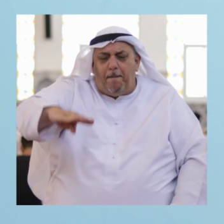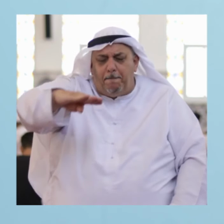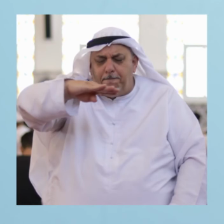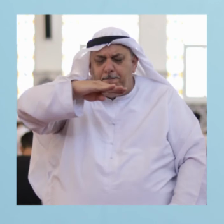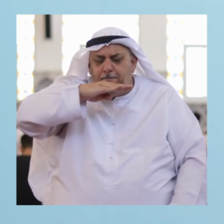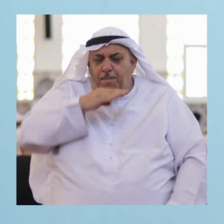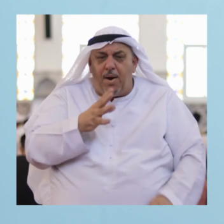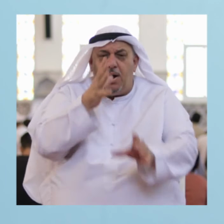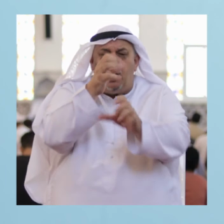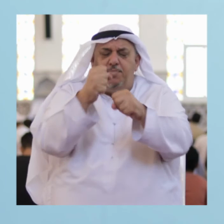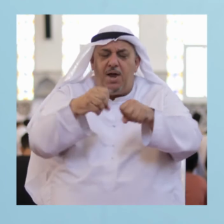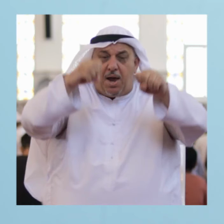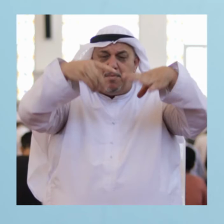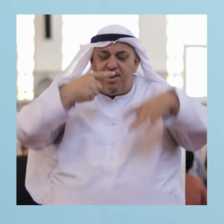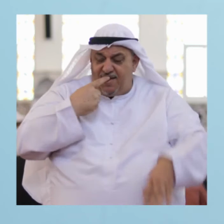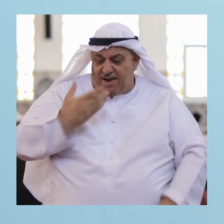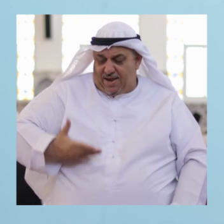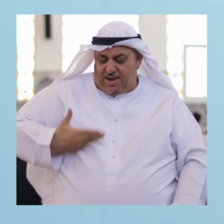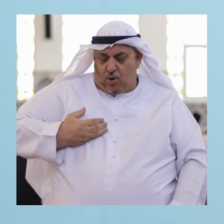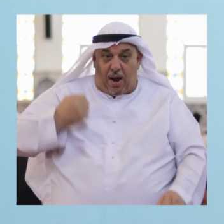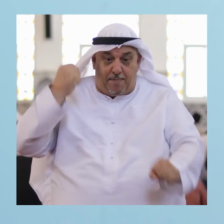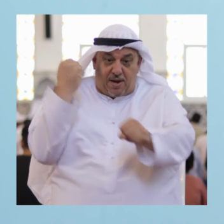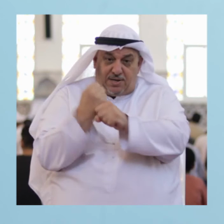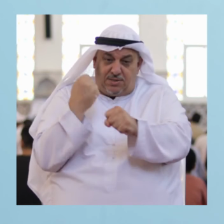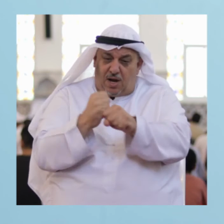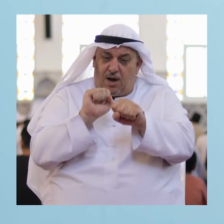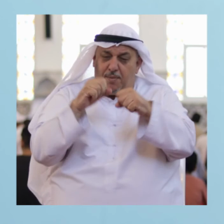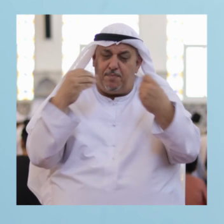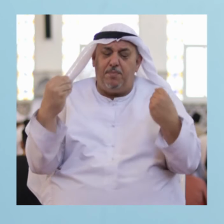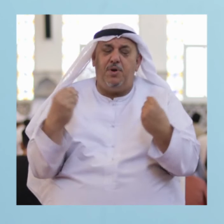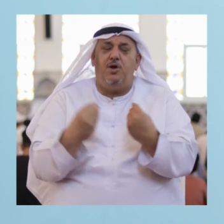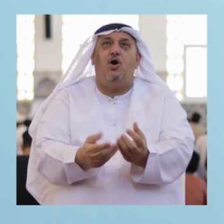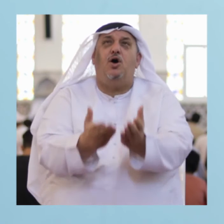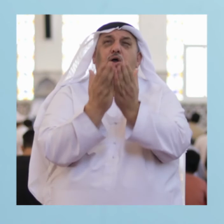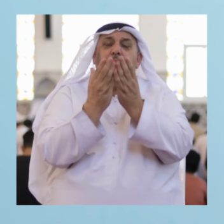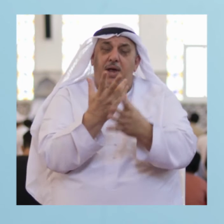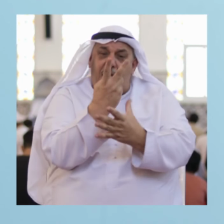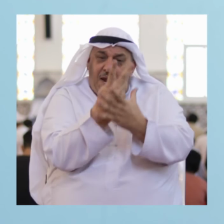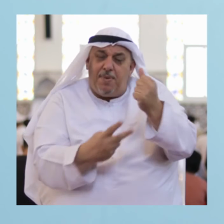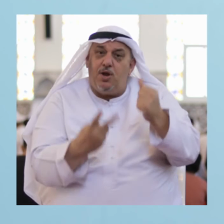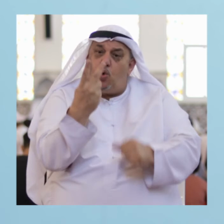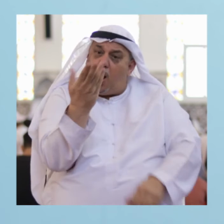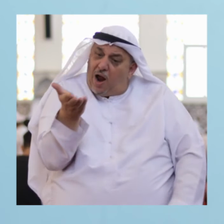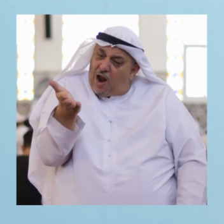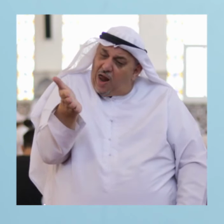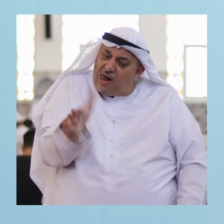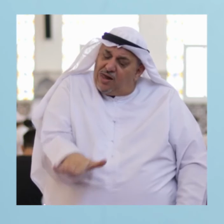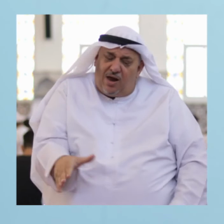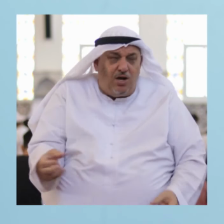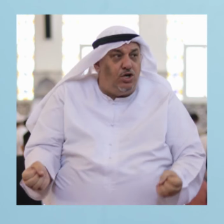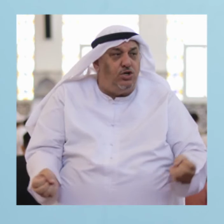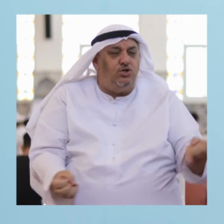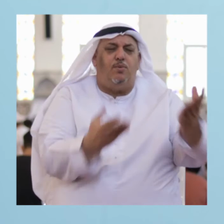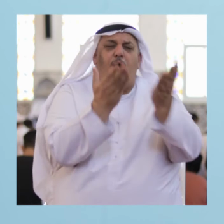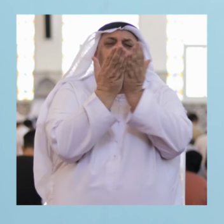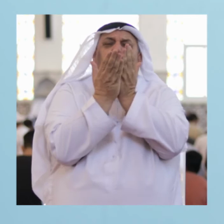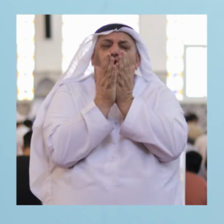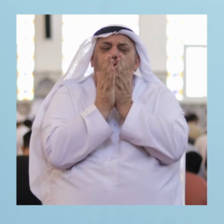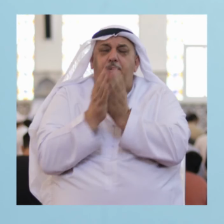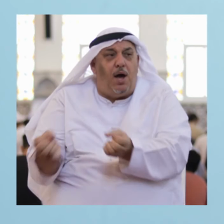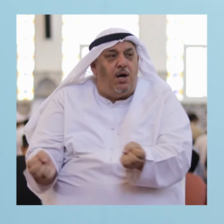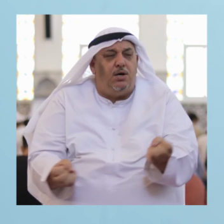وبارك له في عمره وعمله واهله وقفا لوالديه ونجليه وادخلهم الجنه